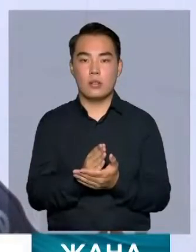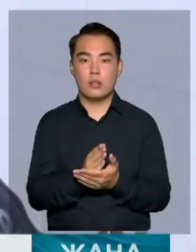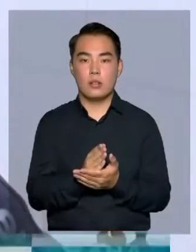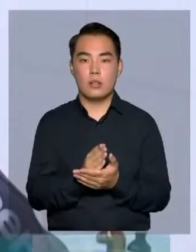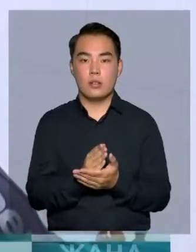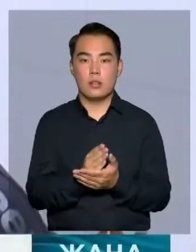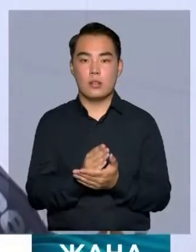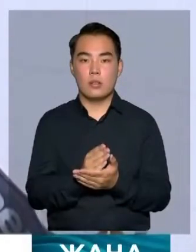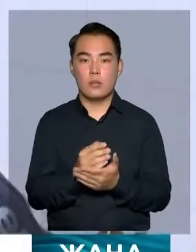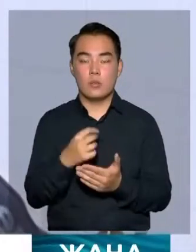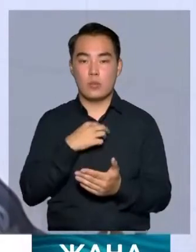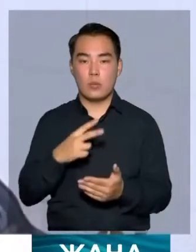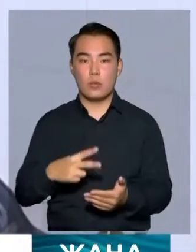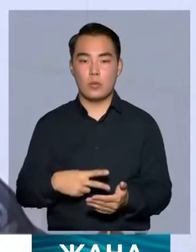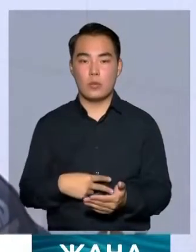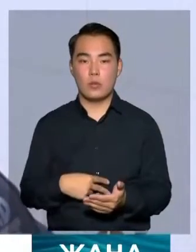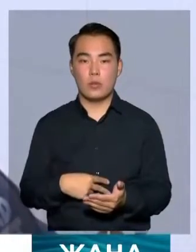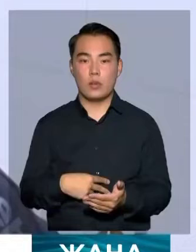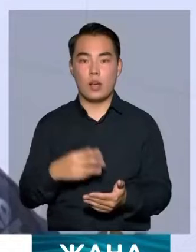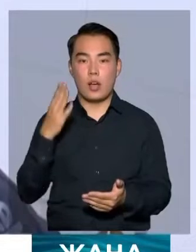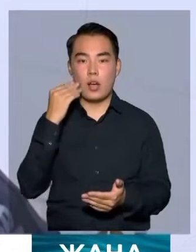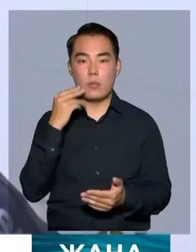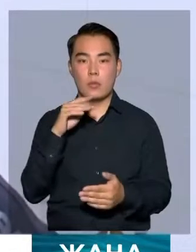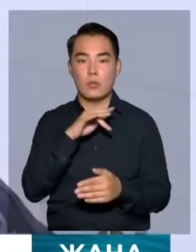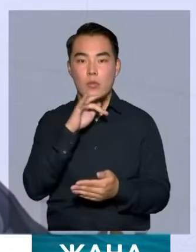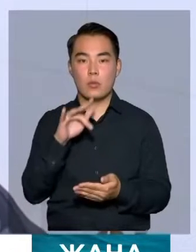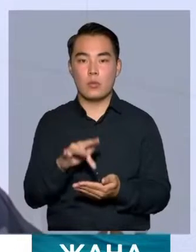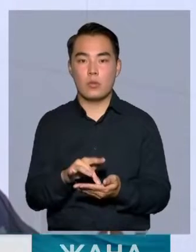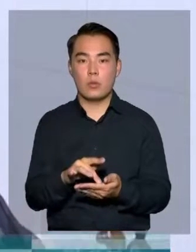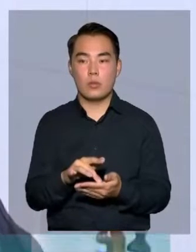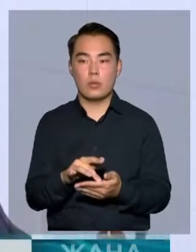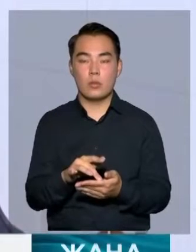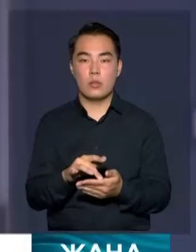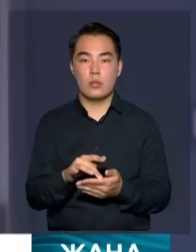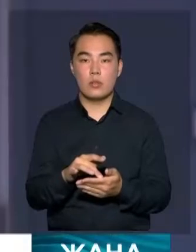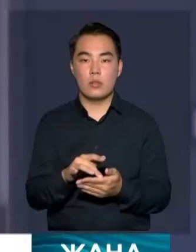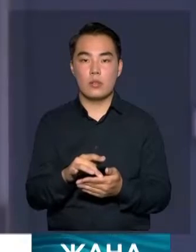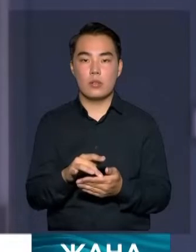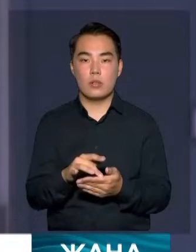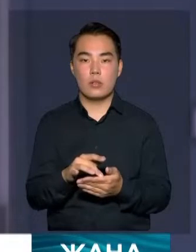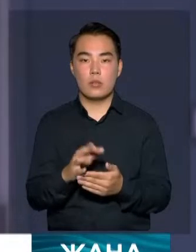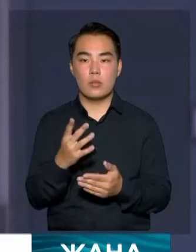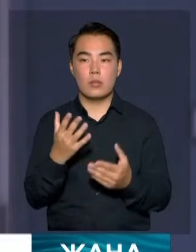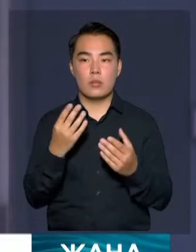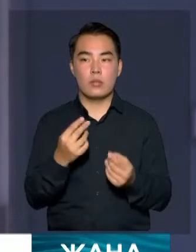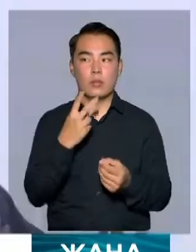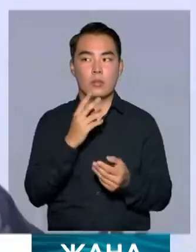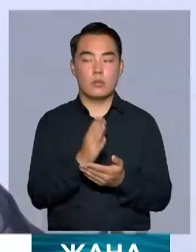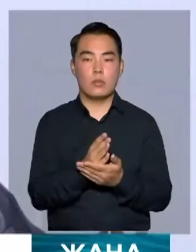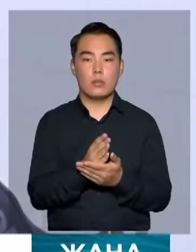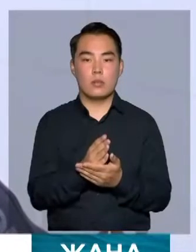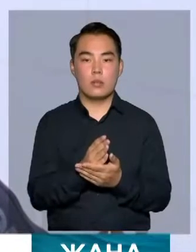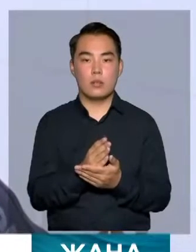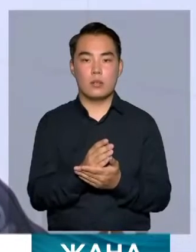құлағында пердесі жоқ. Осы жөнді біз Алматыға бардық, порталменен 3 ай күттік ол порталда. Болмады,